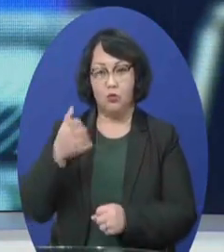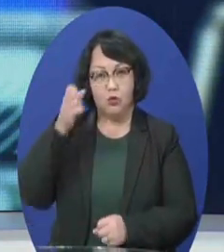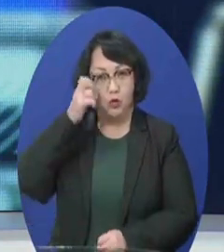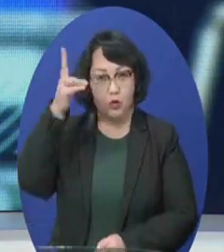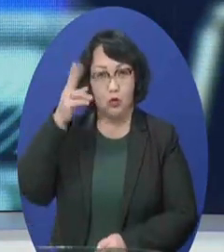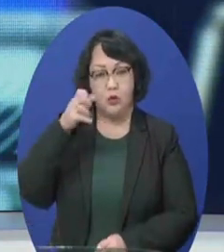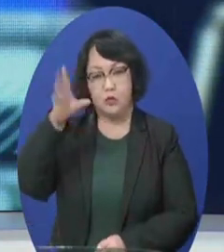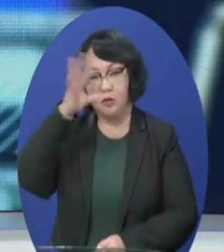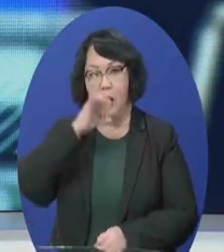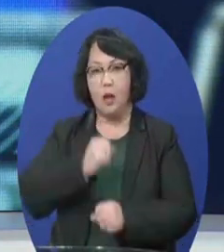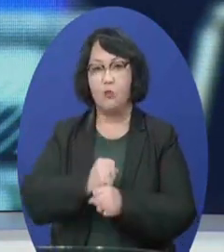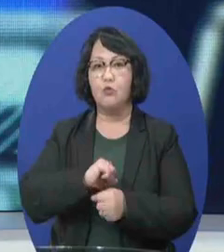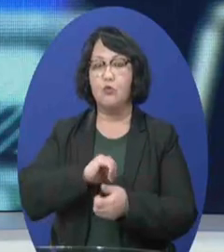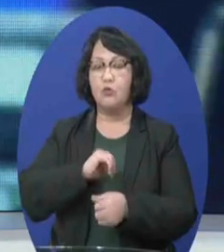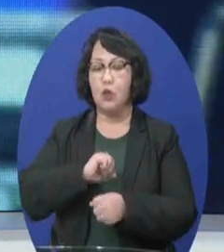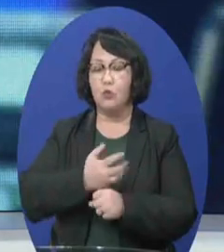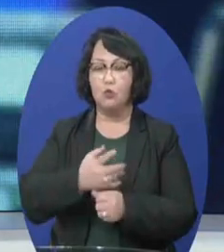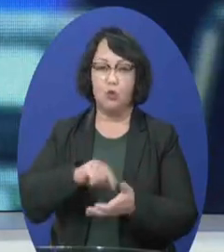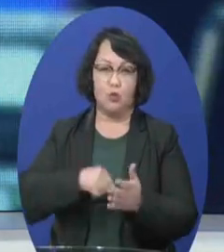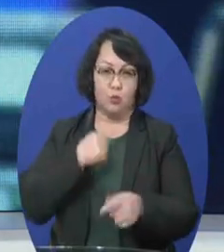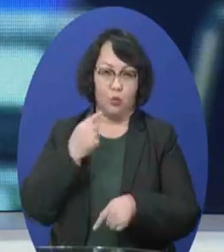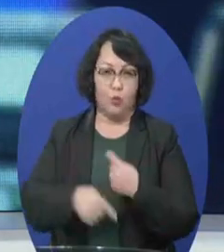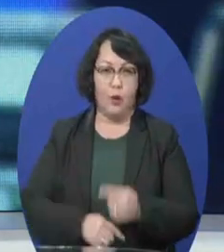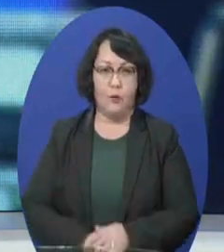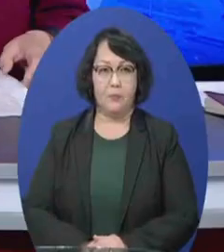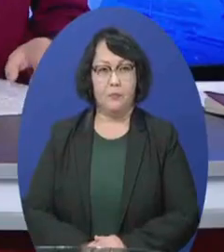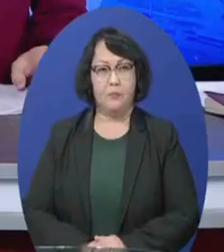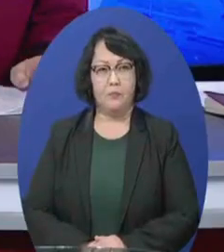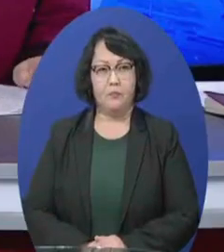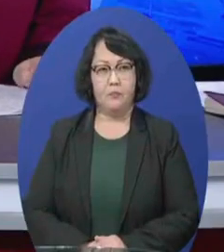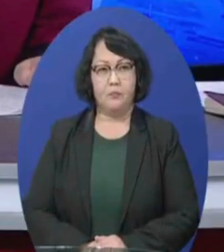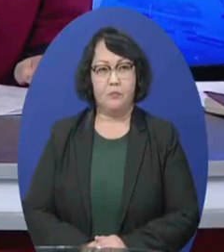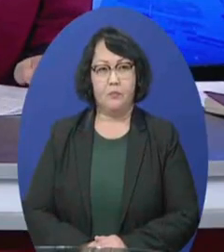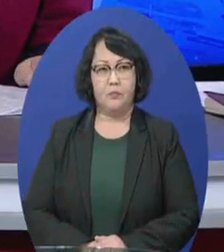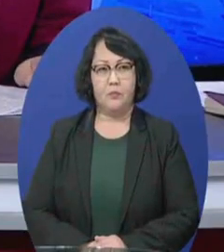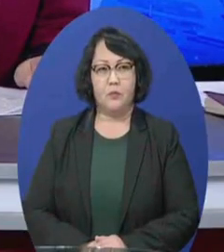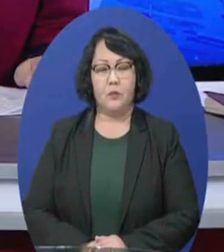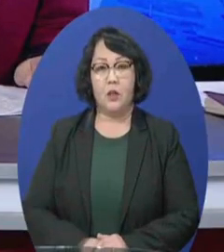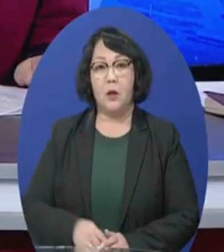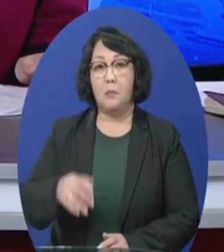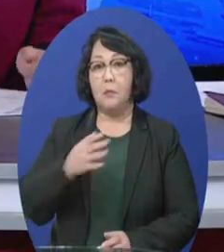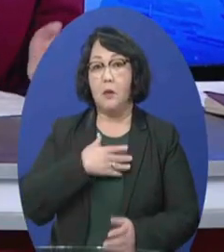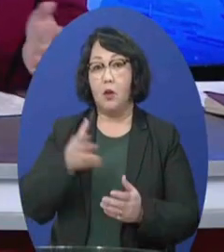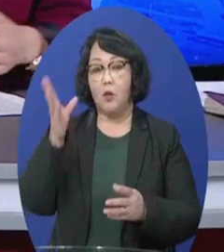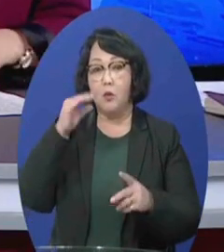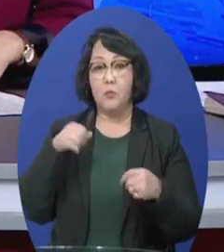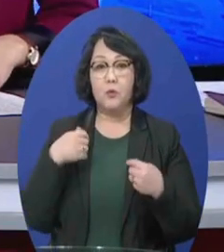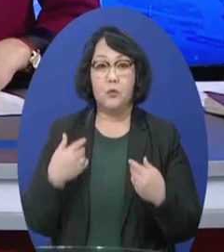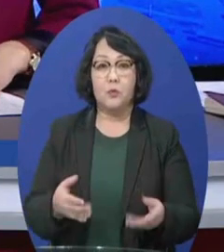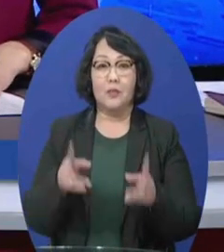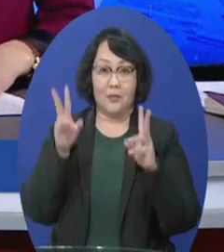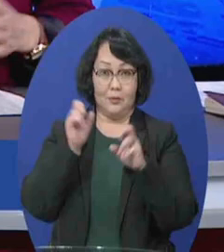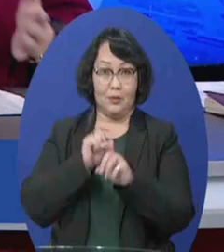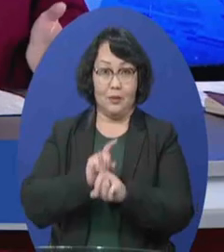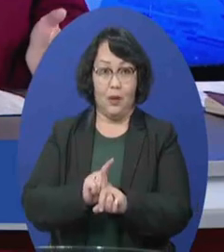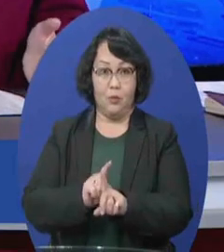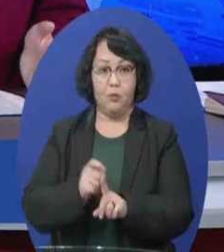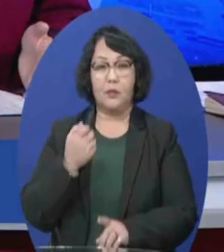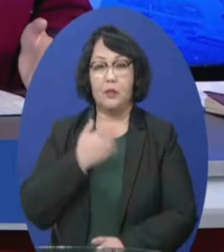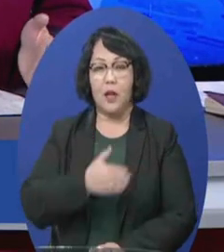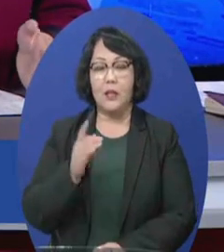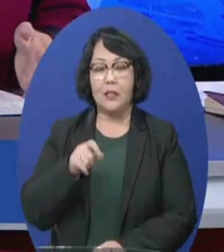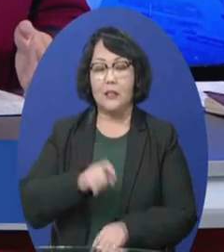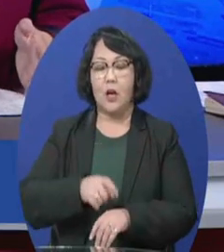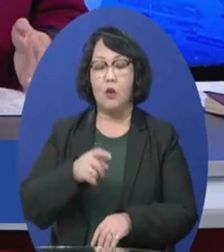явдлыг сэтгүүлч үүлэн солонгосдод томилж байна. Баярлалаа үзэгчтэй орой минь үргэлж. Тэгэхээр энэ сэдвийн хүрээнд та бүхэндээ бид яг